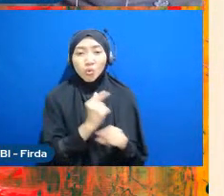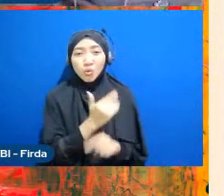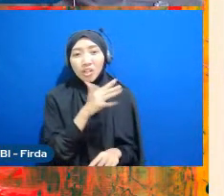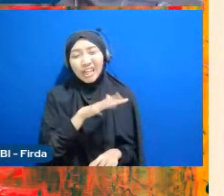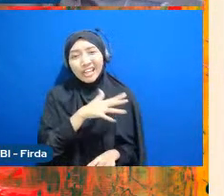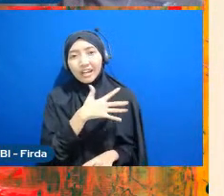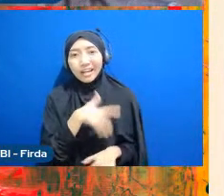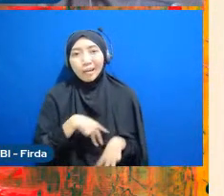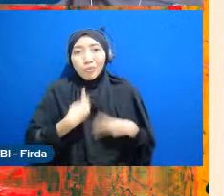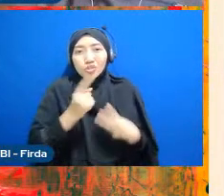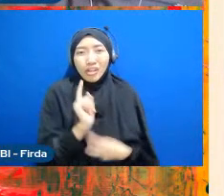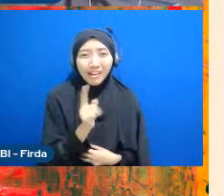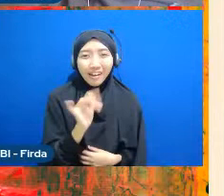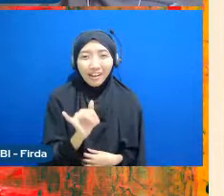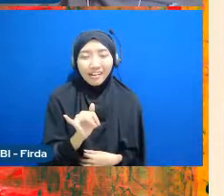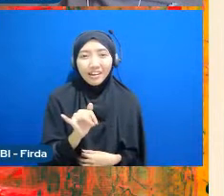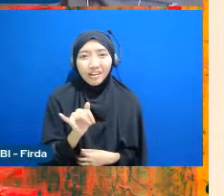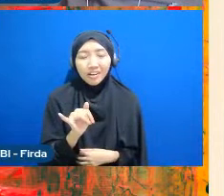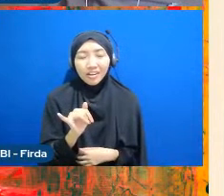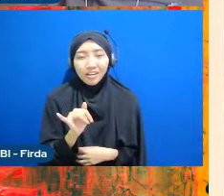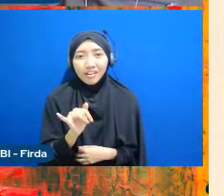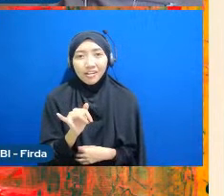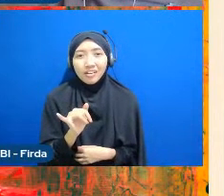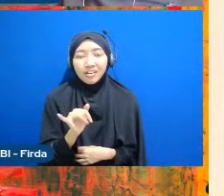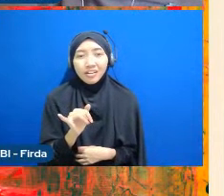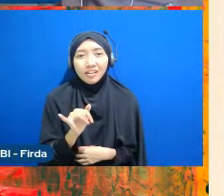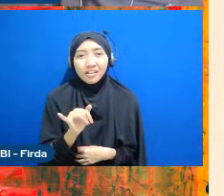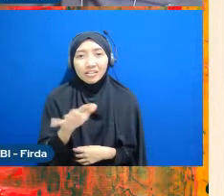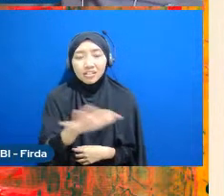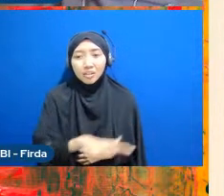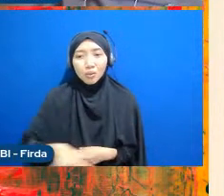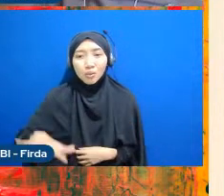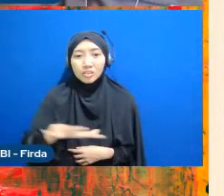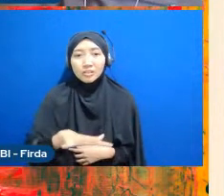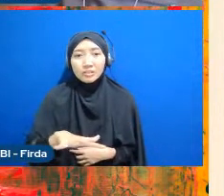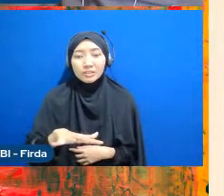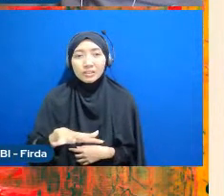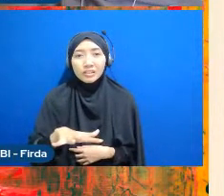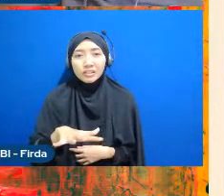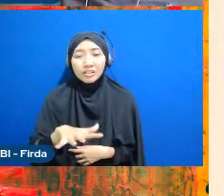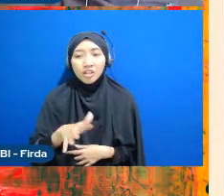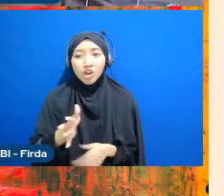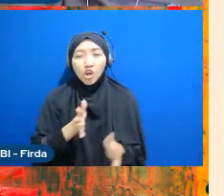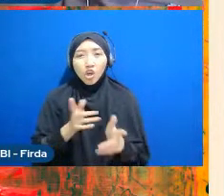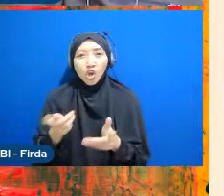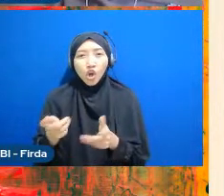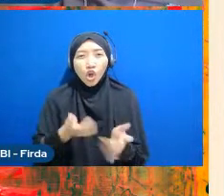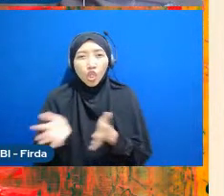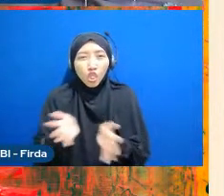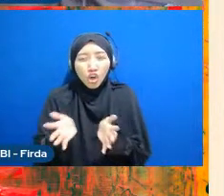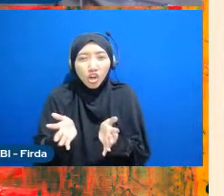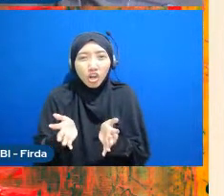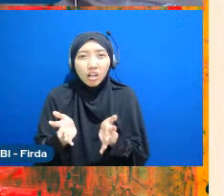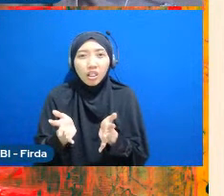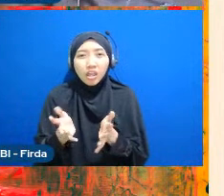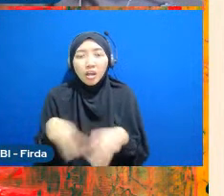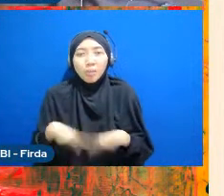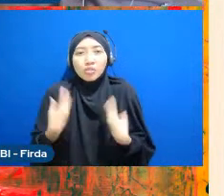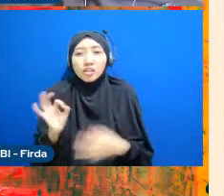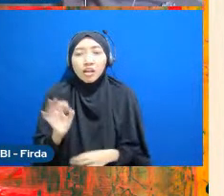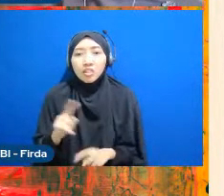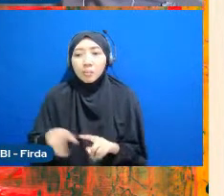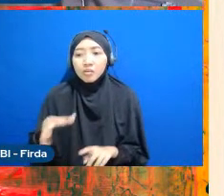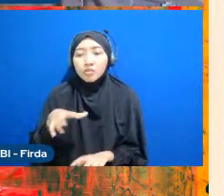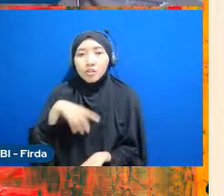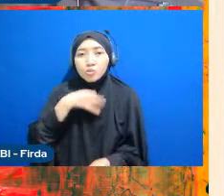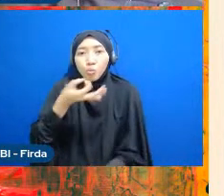punya emosi ya ketika dalam kondisi tertentu kurang bisa mengendalikan, mungkin jadinya jatuhnya membentak misalnya. Nah,